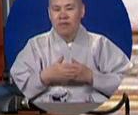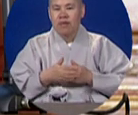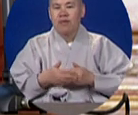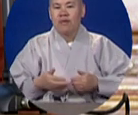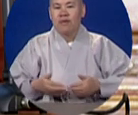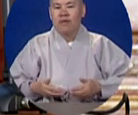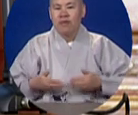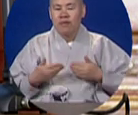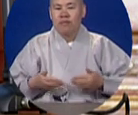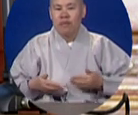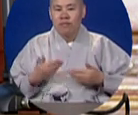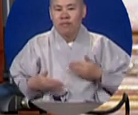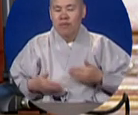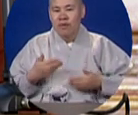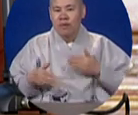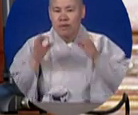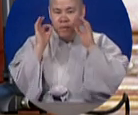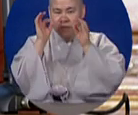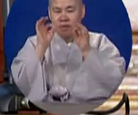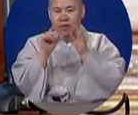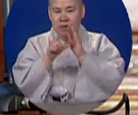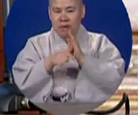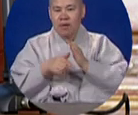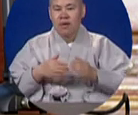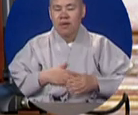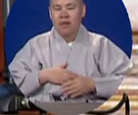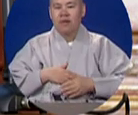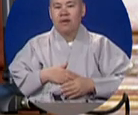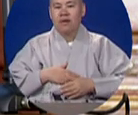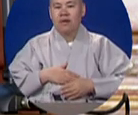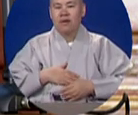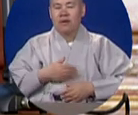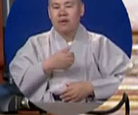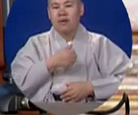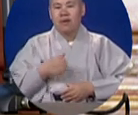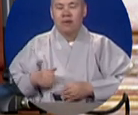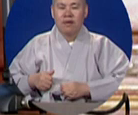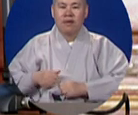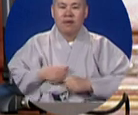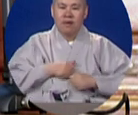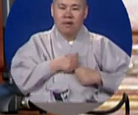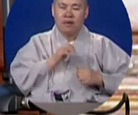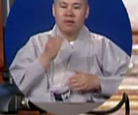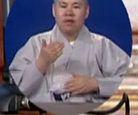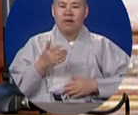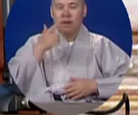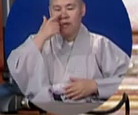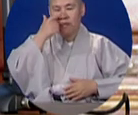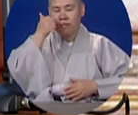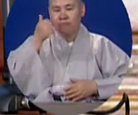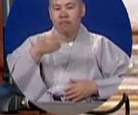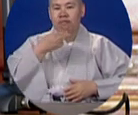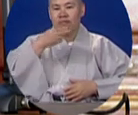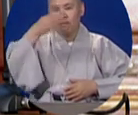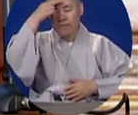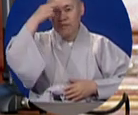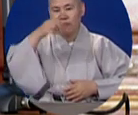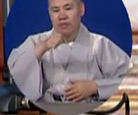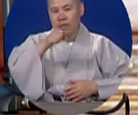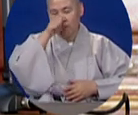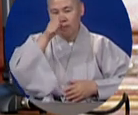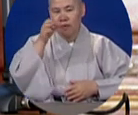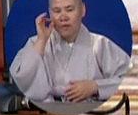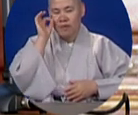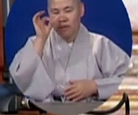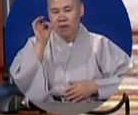게을러져버렸어요 이게 이숙입니다 이게 아버지가 술을 많이 자시는 걸 항상 봤는데 자기는 술